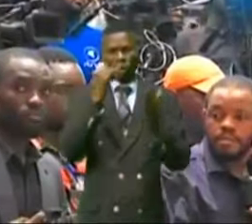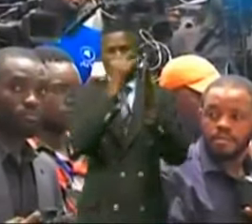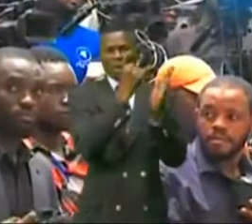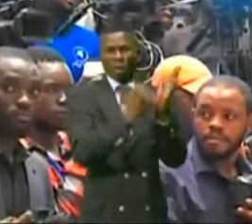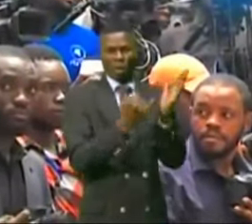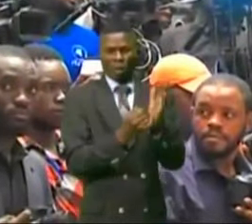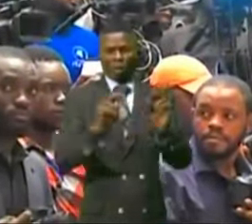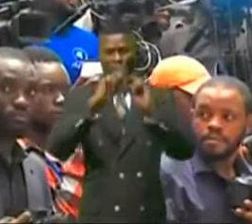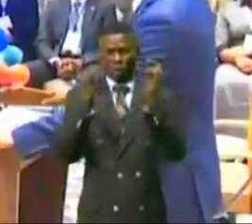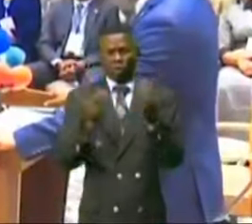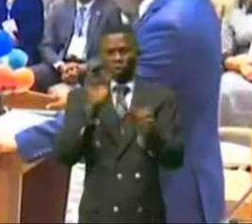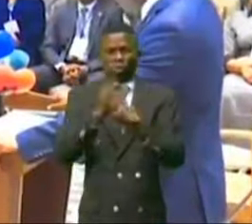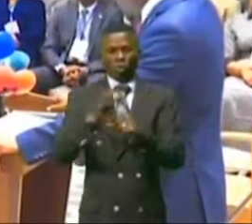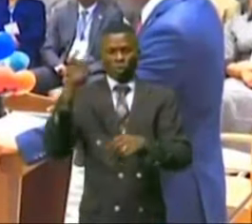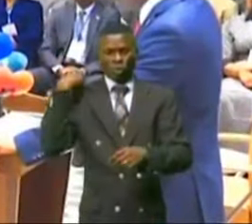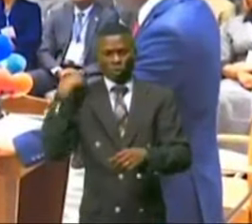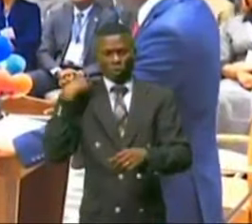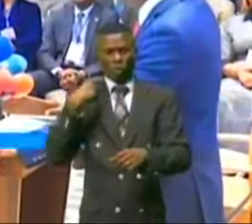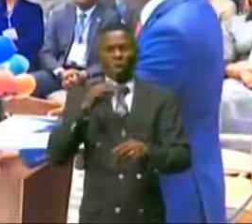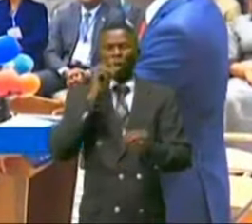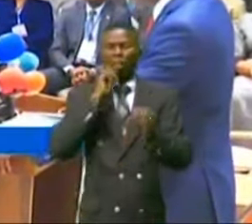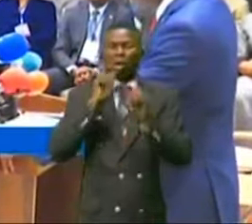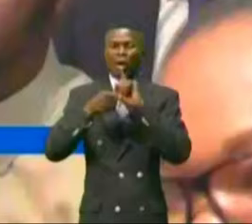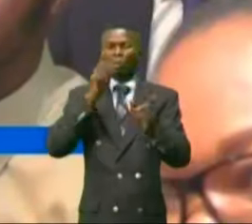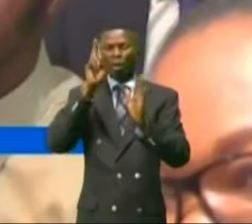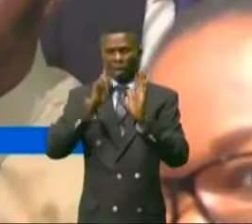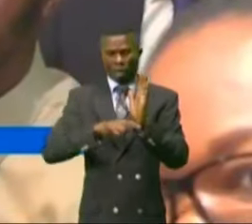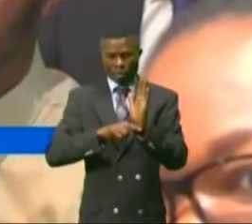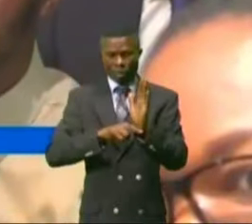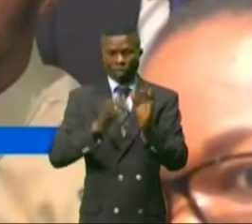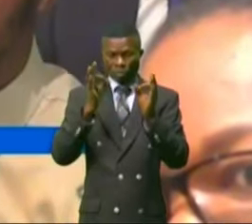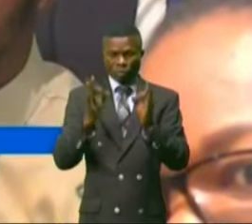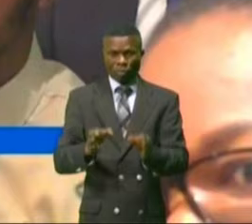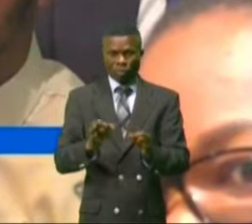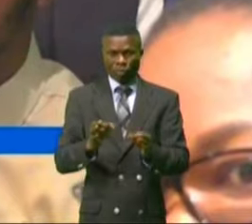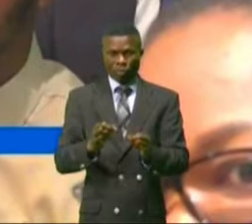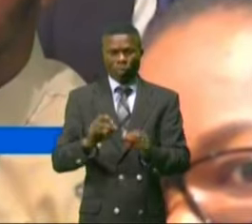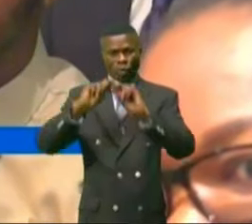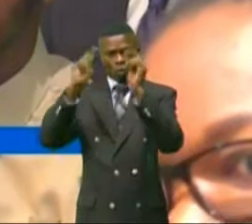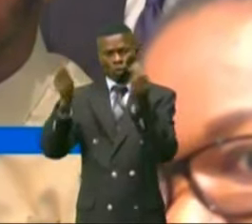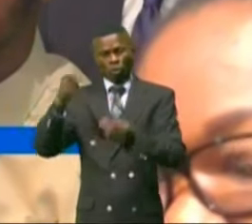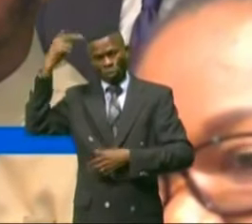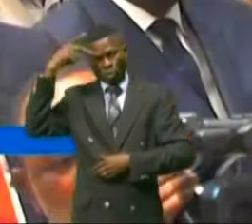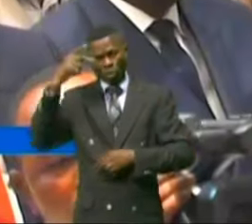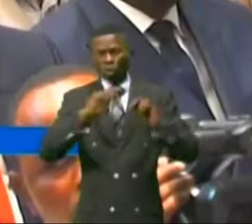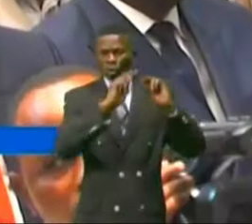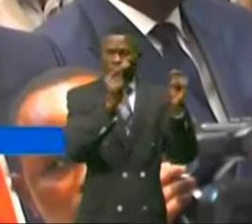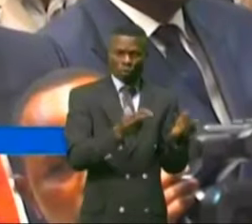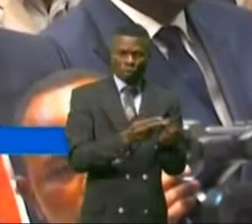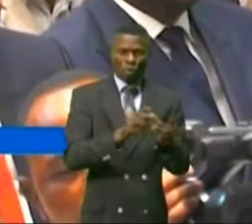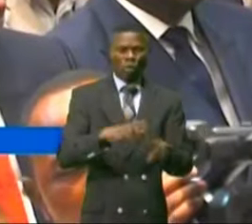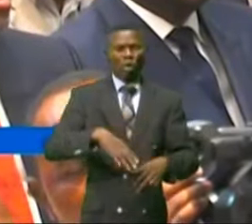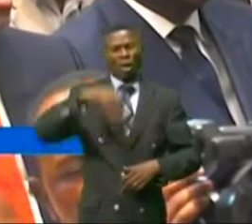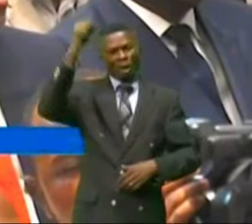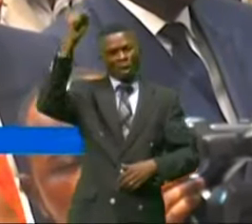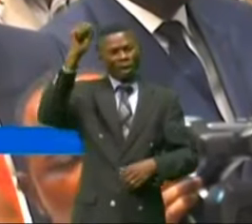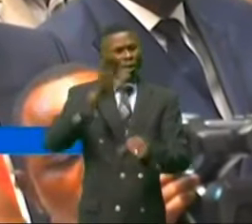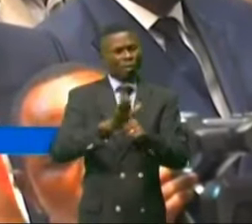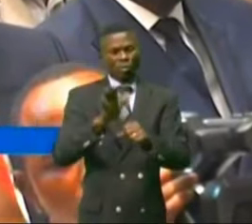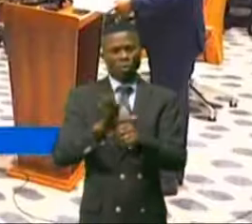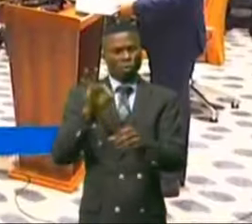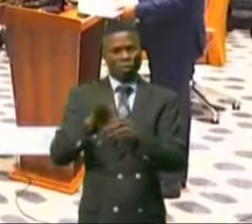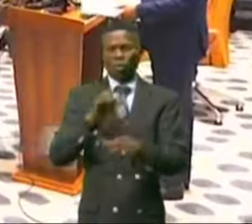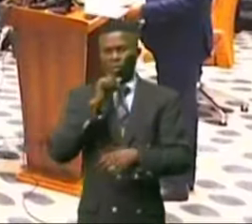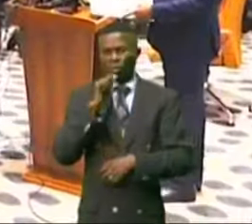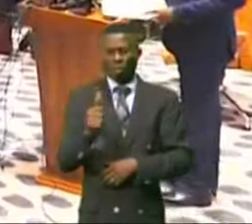la coalition majoritaire à la Chambre basse du Parlement, car aucun parti ni regroupement n'a obtenu la majorité